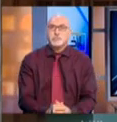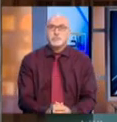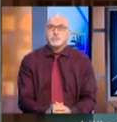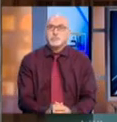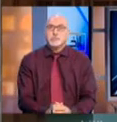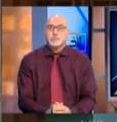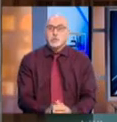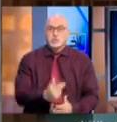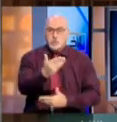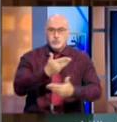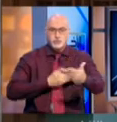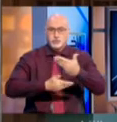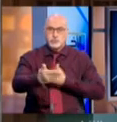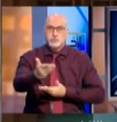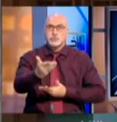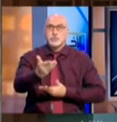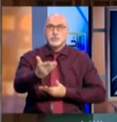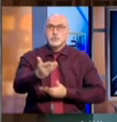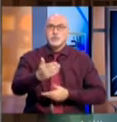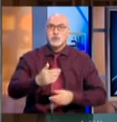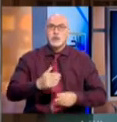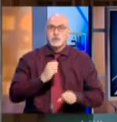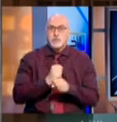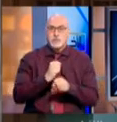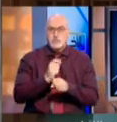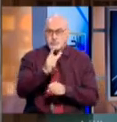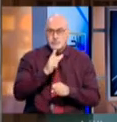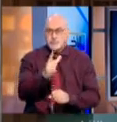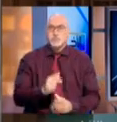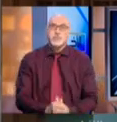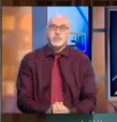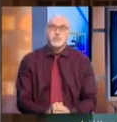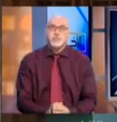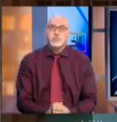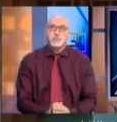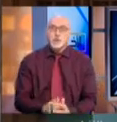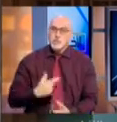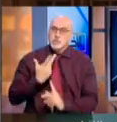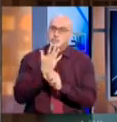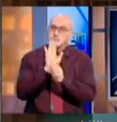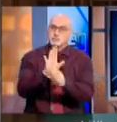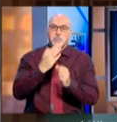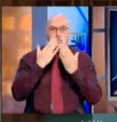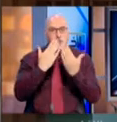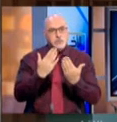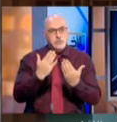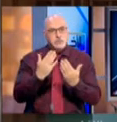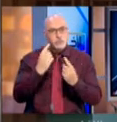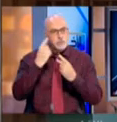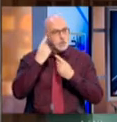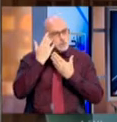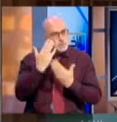الدعم المتبادل فيما يتعلق ب العمل الدول المشترك، وفي هذا الإطار قدمت شكر وتقدير المملكة العربية السعودية